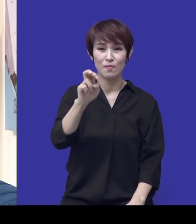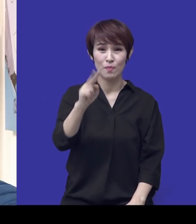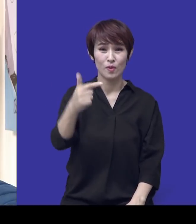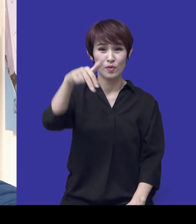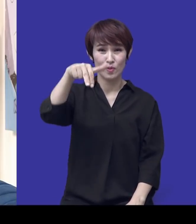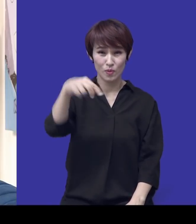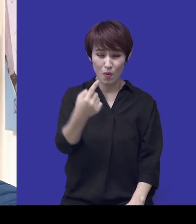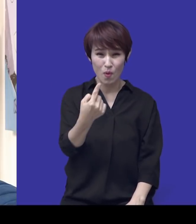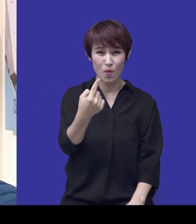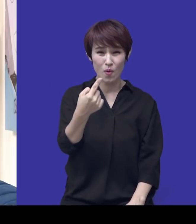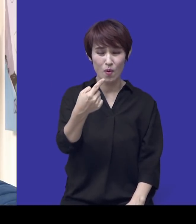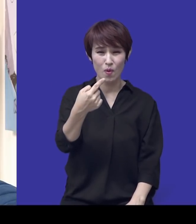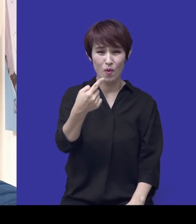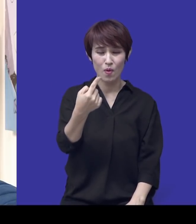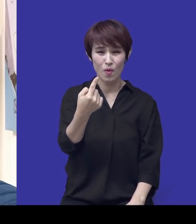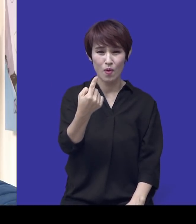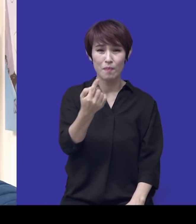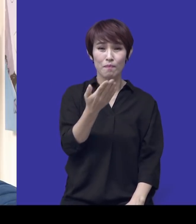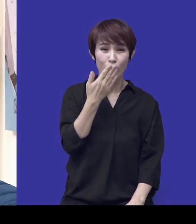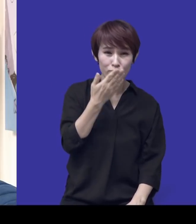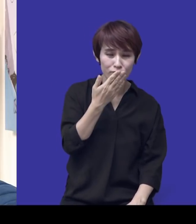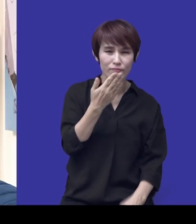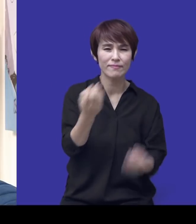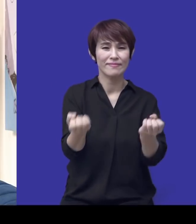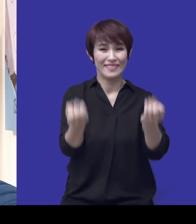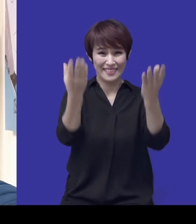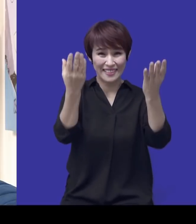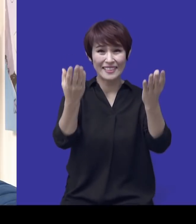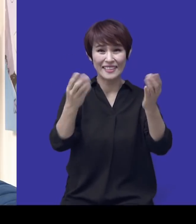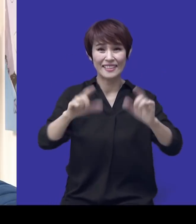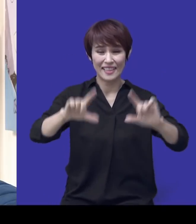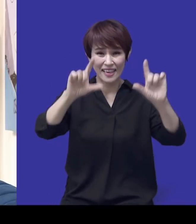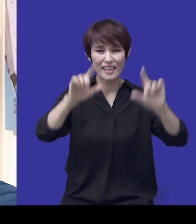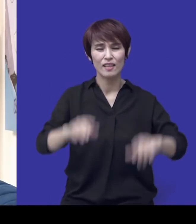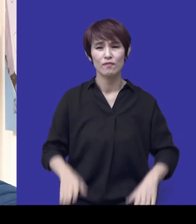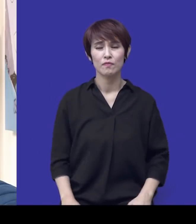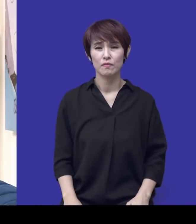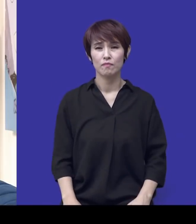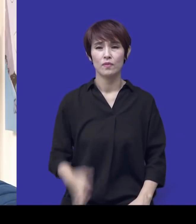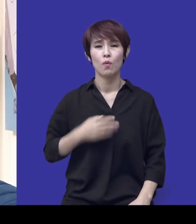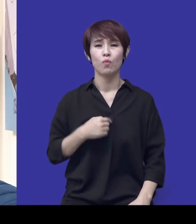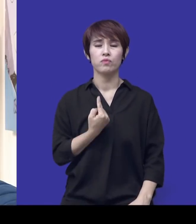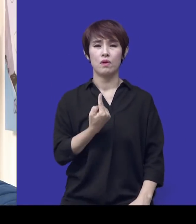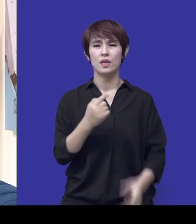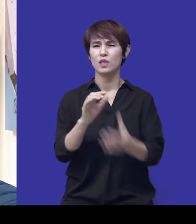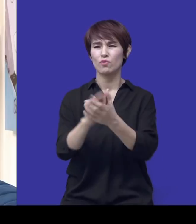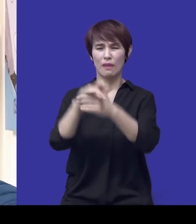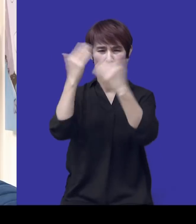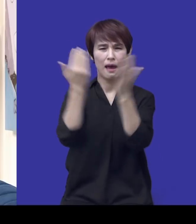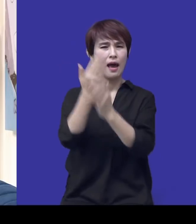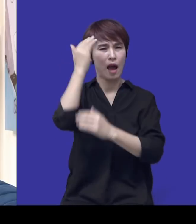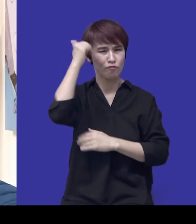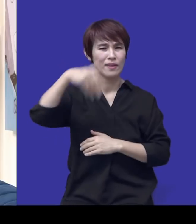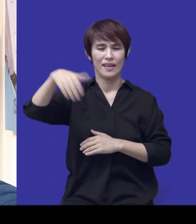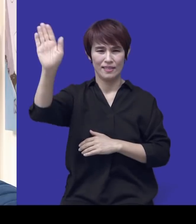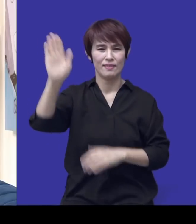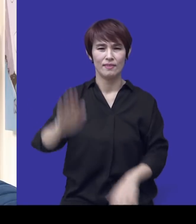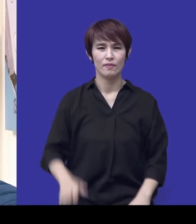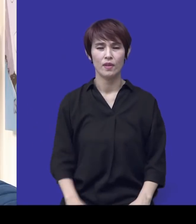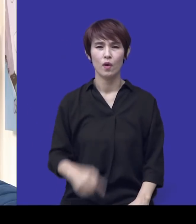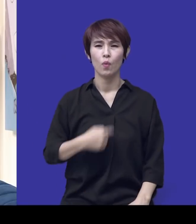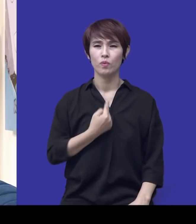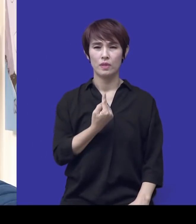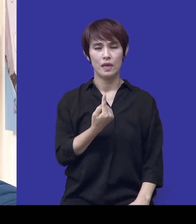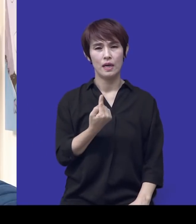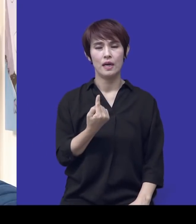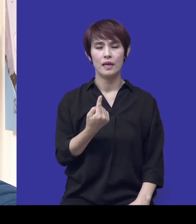그때 저는 혼자니까 예. 친구들도 다 한국 가고 네. 혼자여가지고 배고픈 상태에서 이제 집에서 뭐